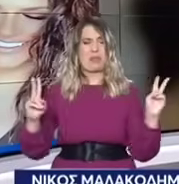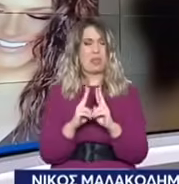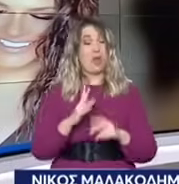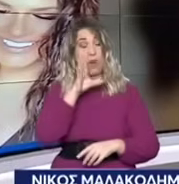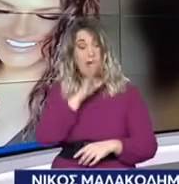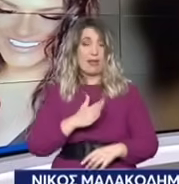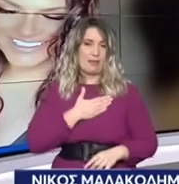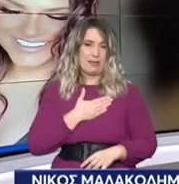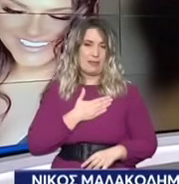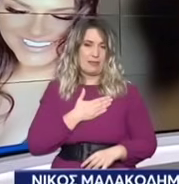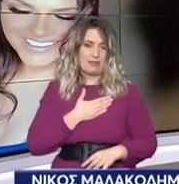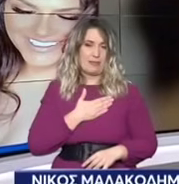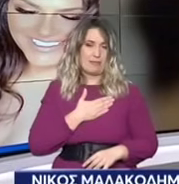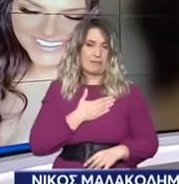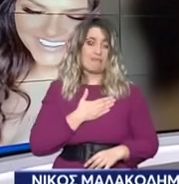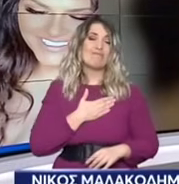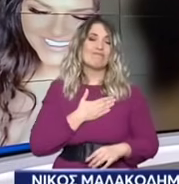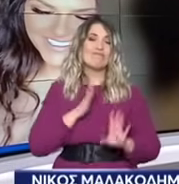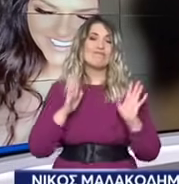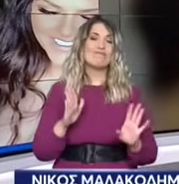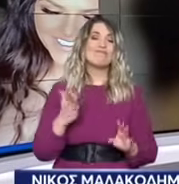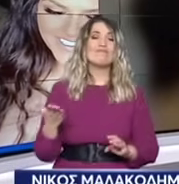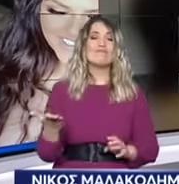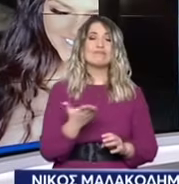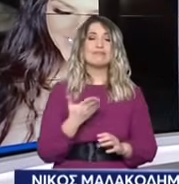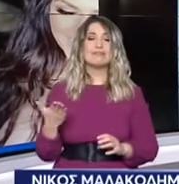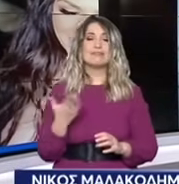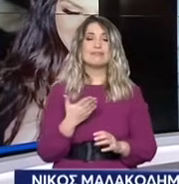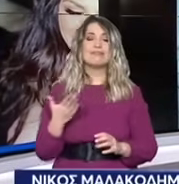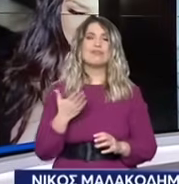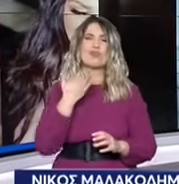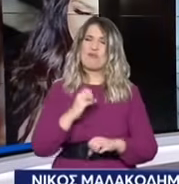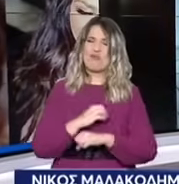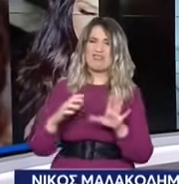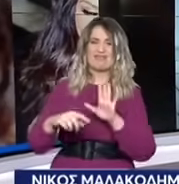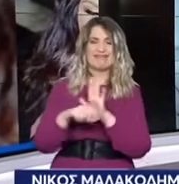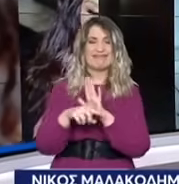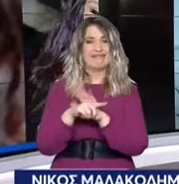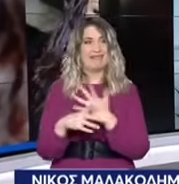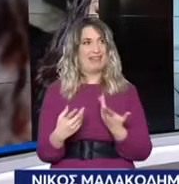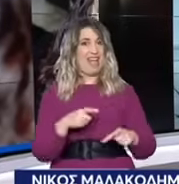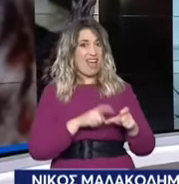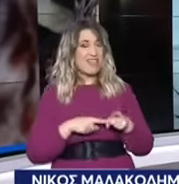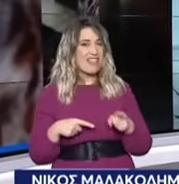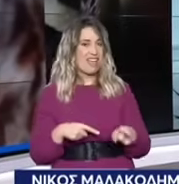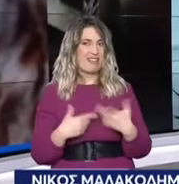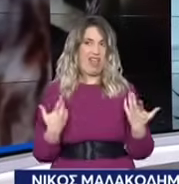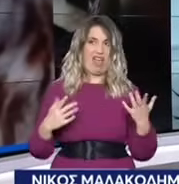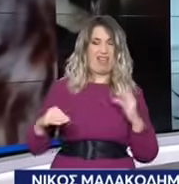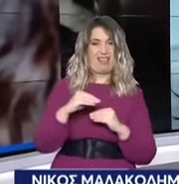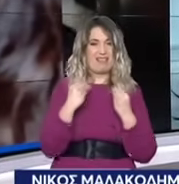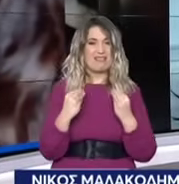μου, είναι ότι με στεναχωρεί ότι θα βγει μια αρνητική είδηση, γιατί ναι, μπορεί να μας κλέψουν σαν εταιρεία, και δεν θα βγει ότι στα δύο χρόνια